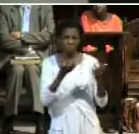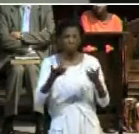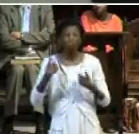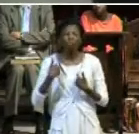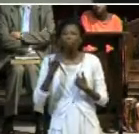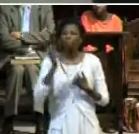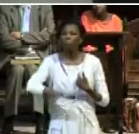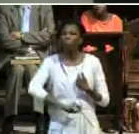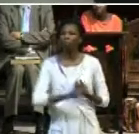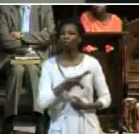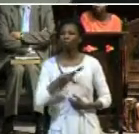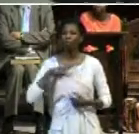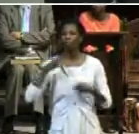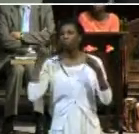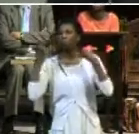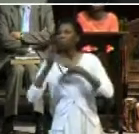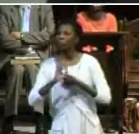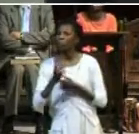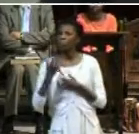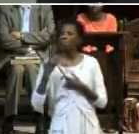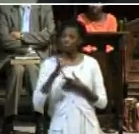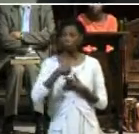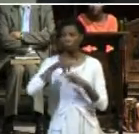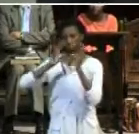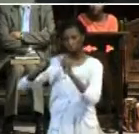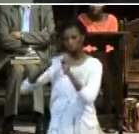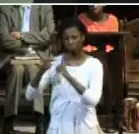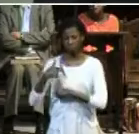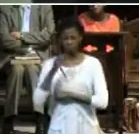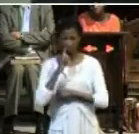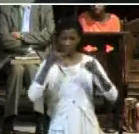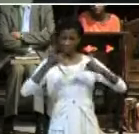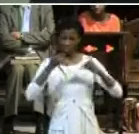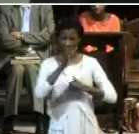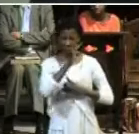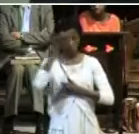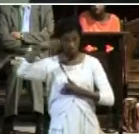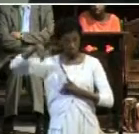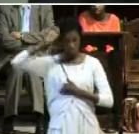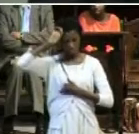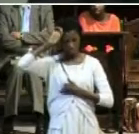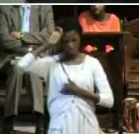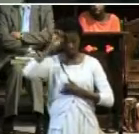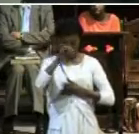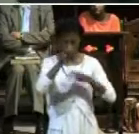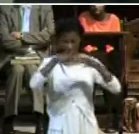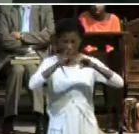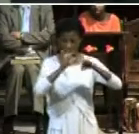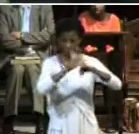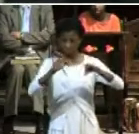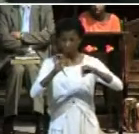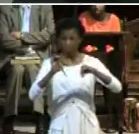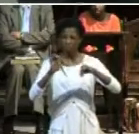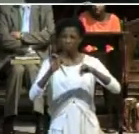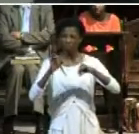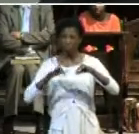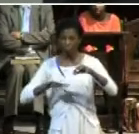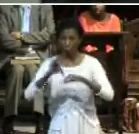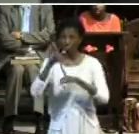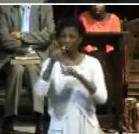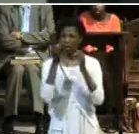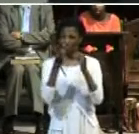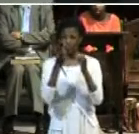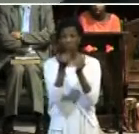ça, c'est des faits qu'on a évoqués avec lui. La France est le pays européen dont la croissance est la plus rapide en termes de membres